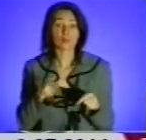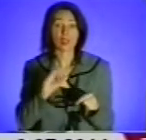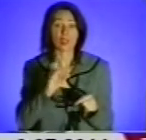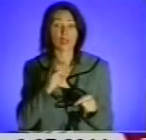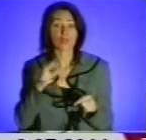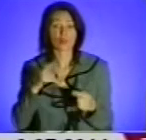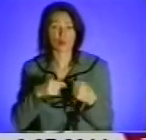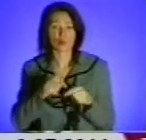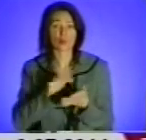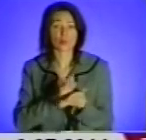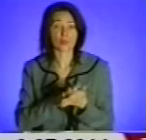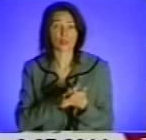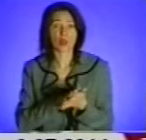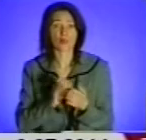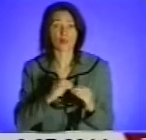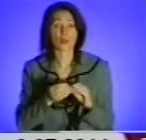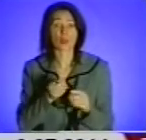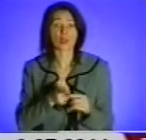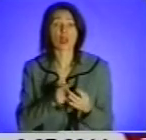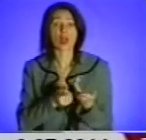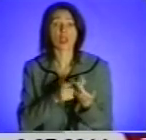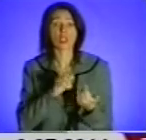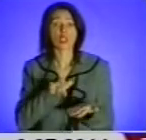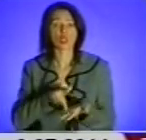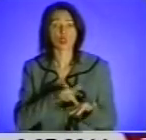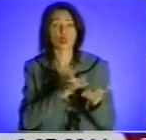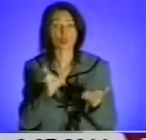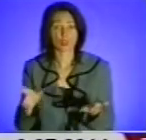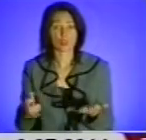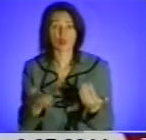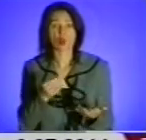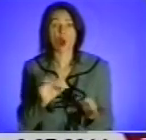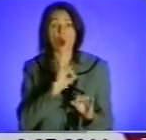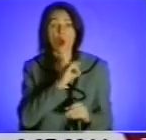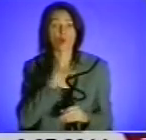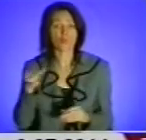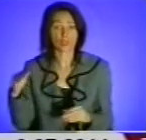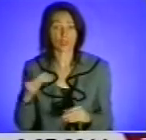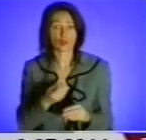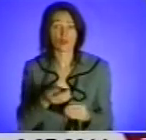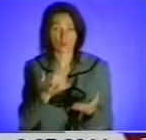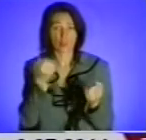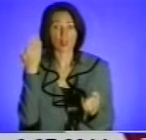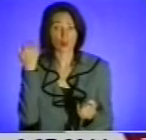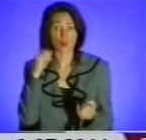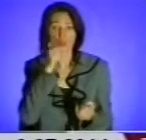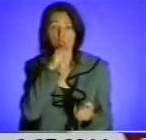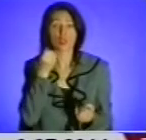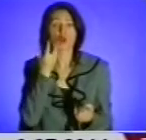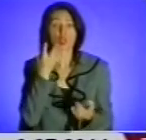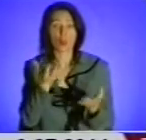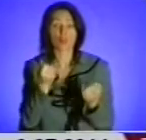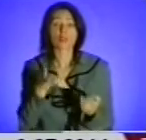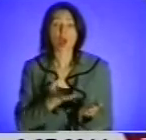і сміттям. Яка кількість туристів, якщо офіційно взяти за минулий рік, це коли береться